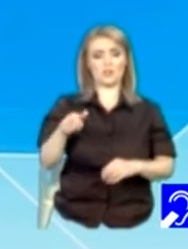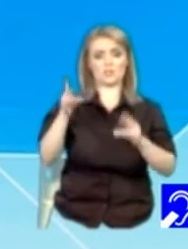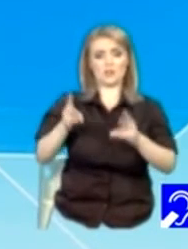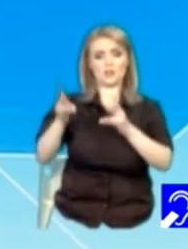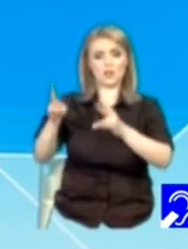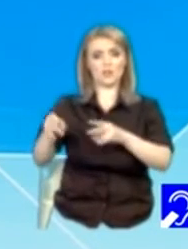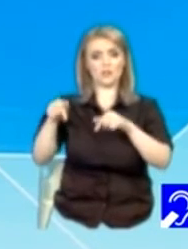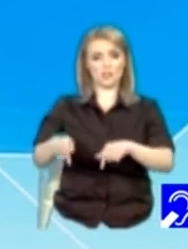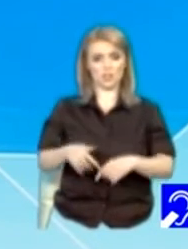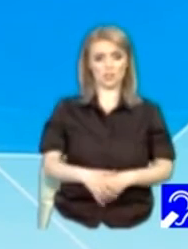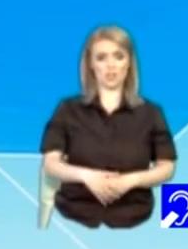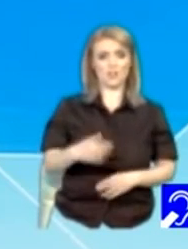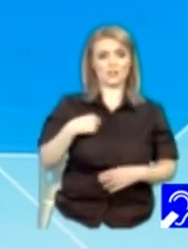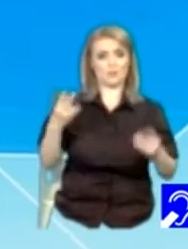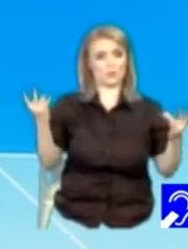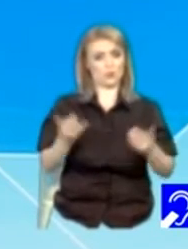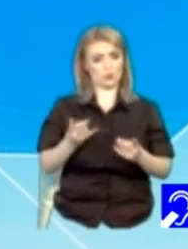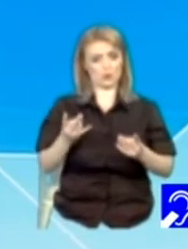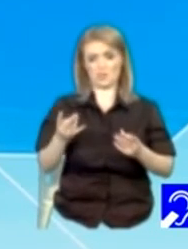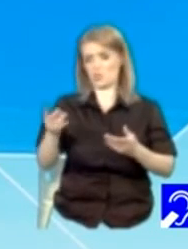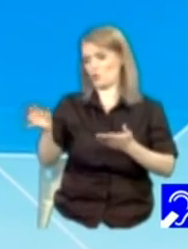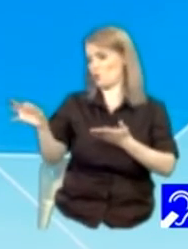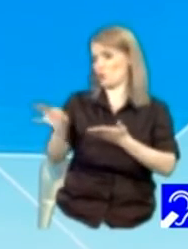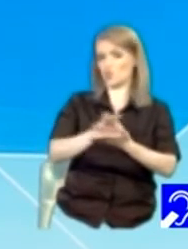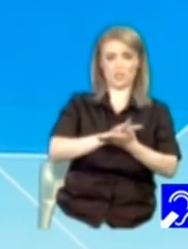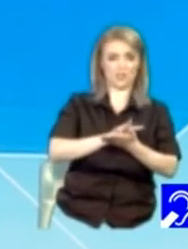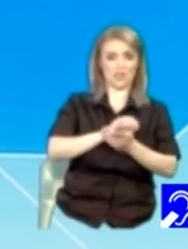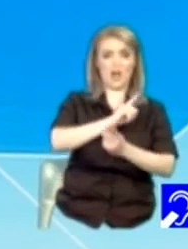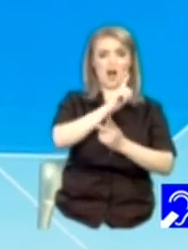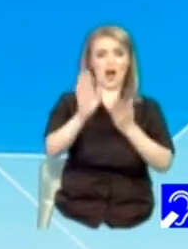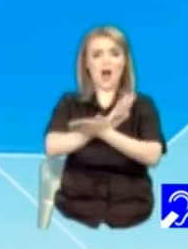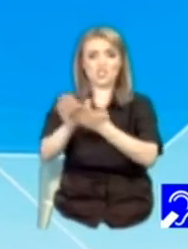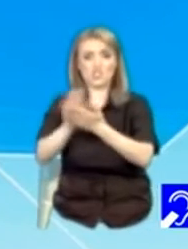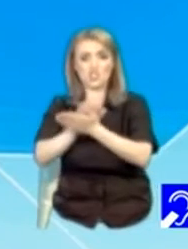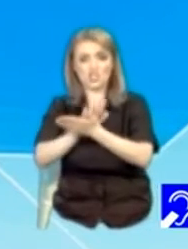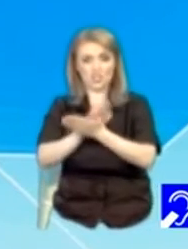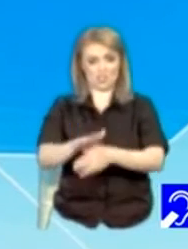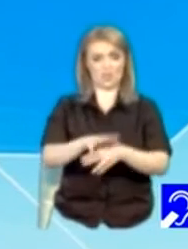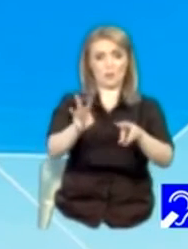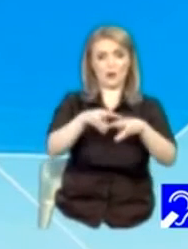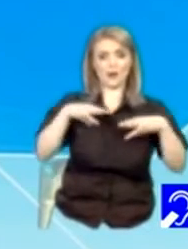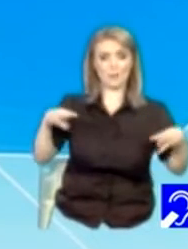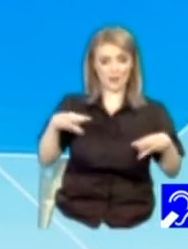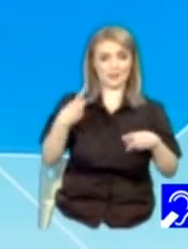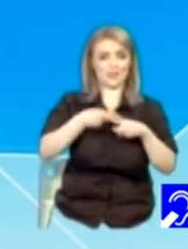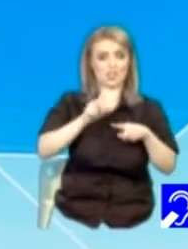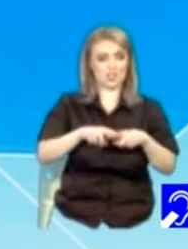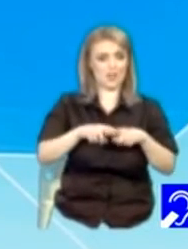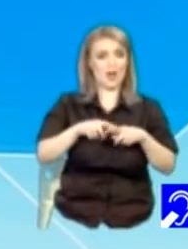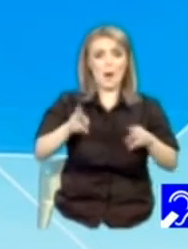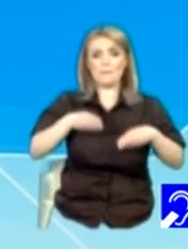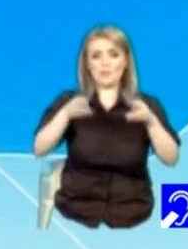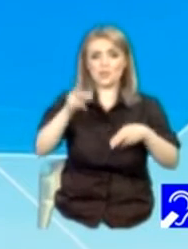avem o necesitate stringentă de a curăța această clasă politică de elemente nocive, exact precum și am